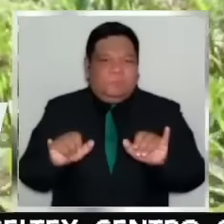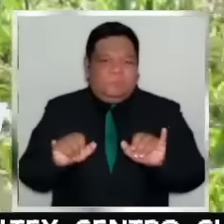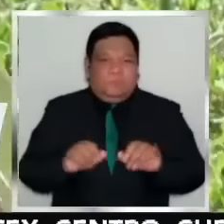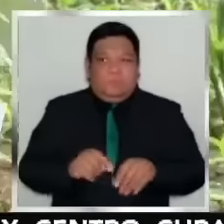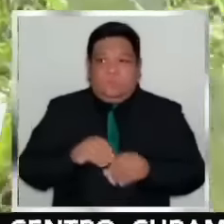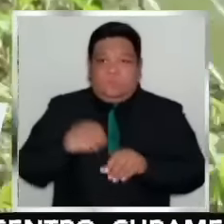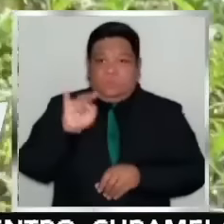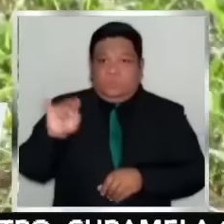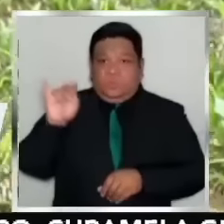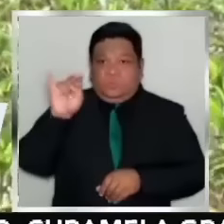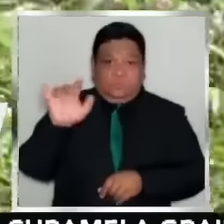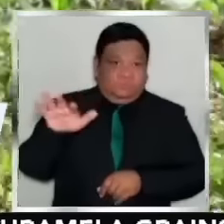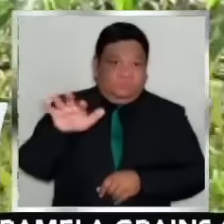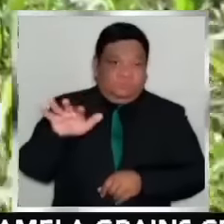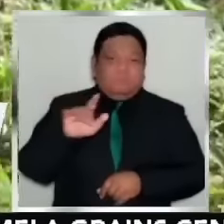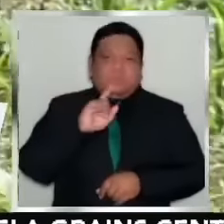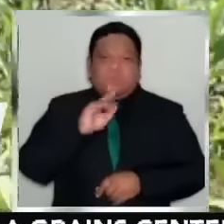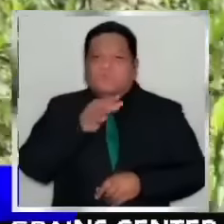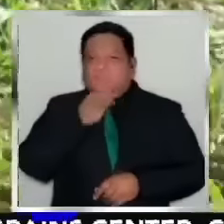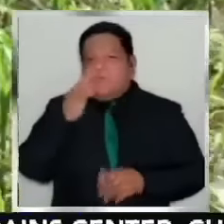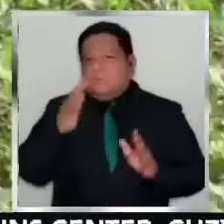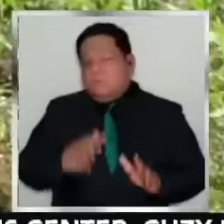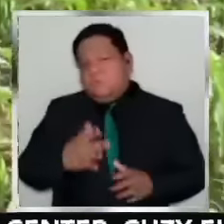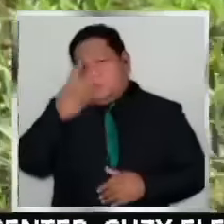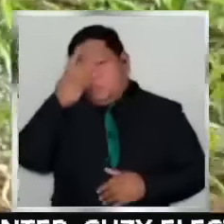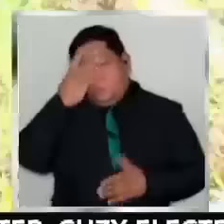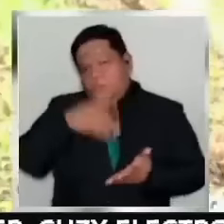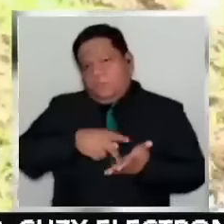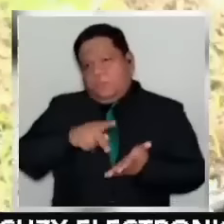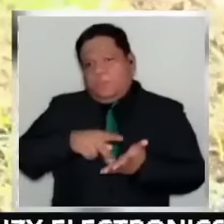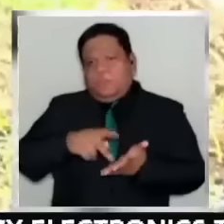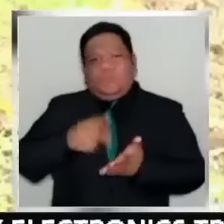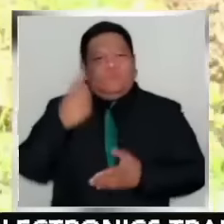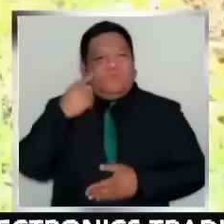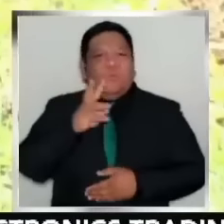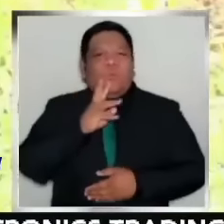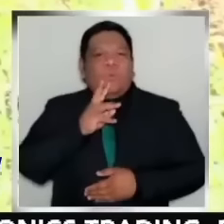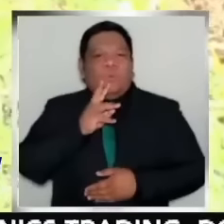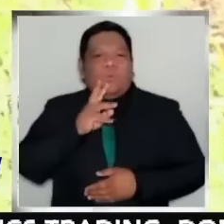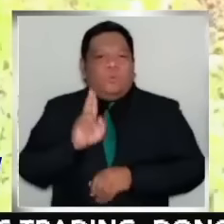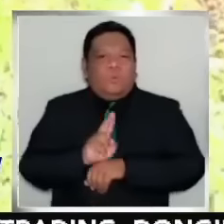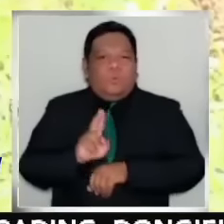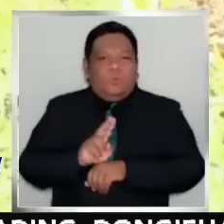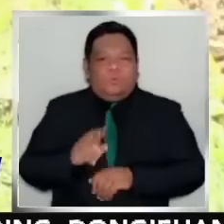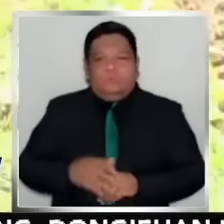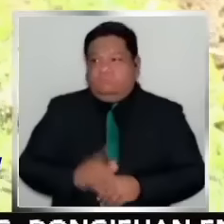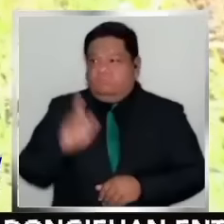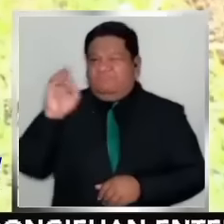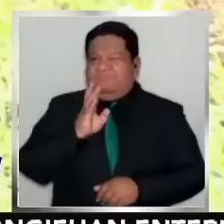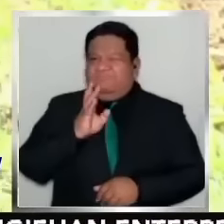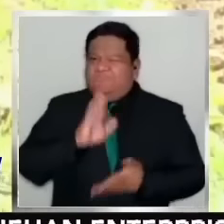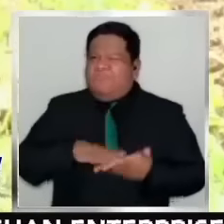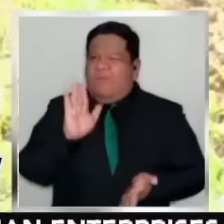magsasaka sa malaking gasto sa patubig. Ang laki na po ng gastos namin kasi kailangan po ng patubig